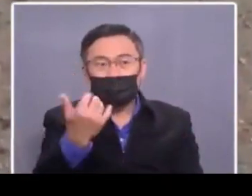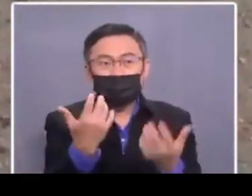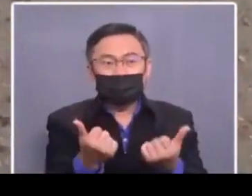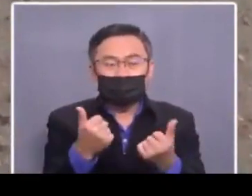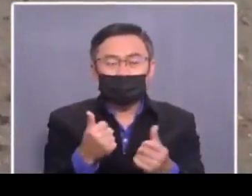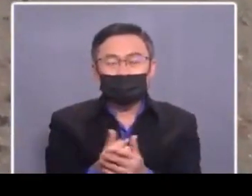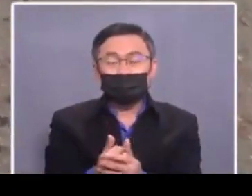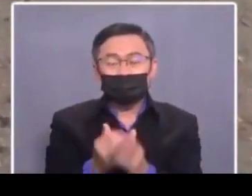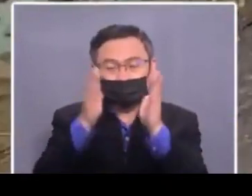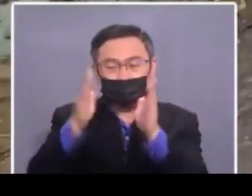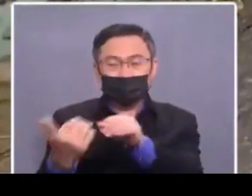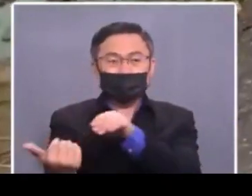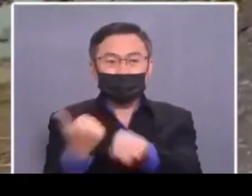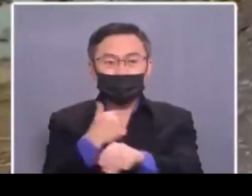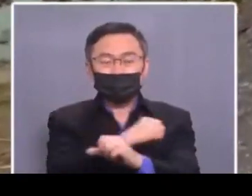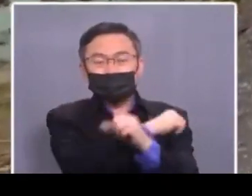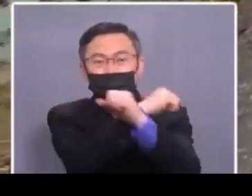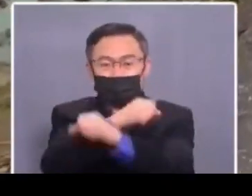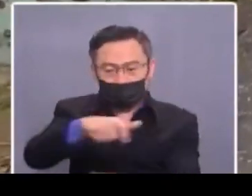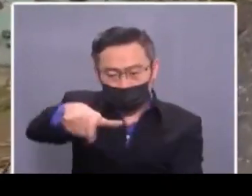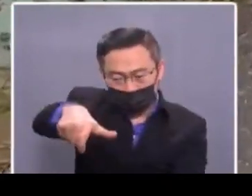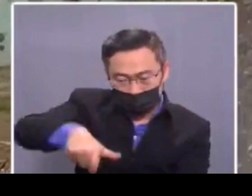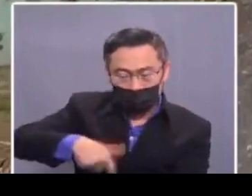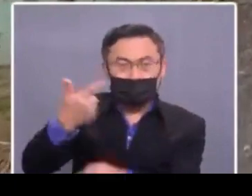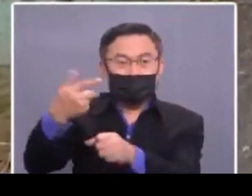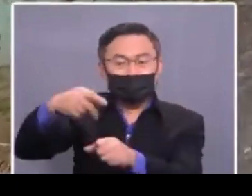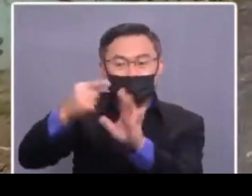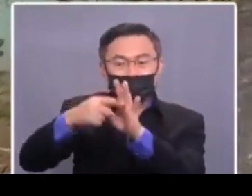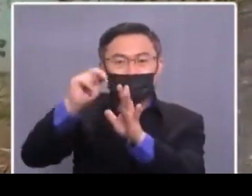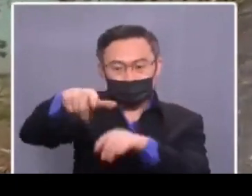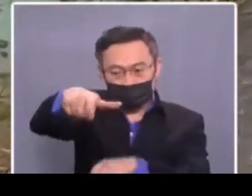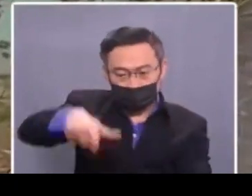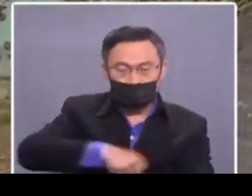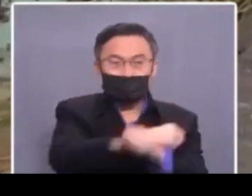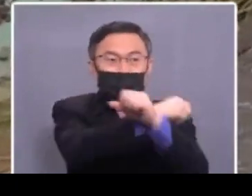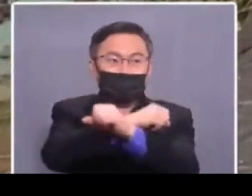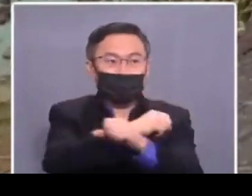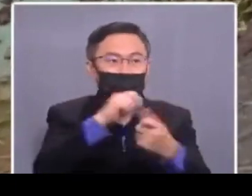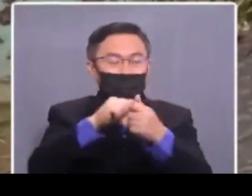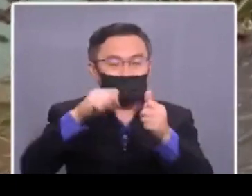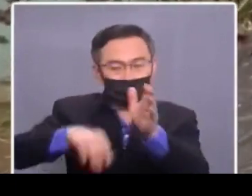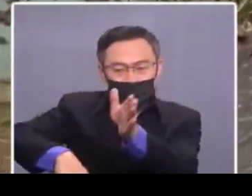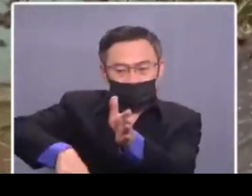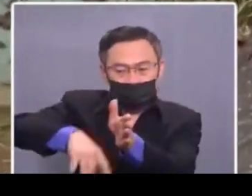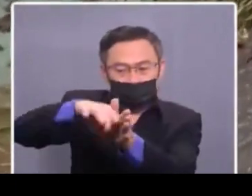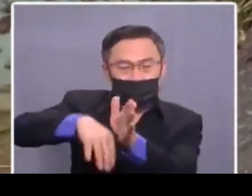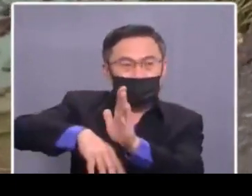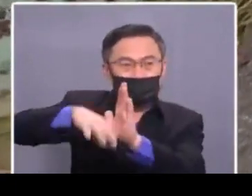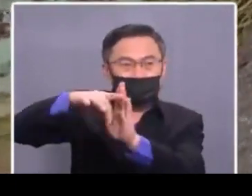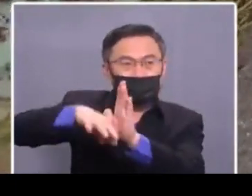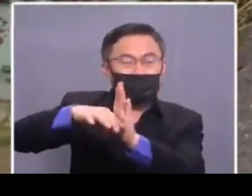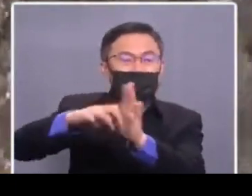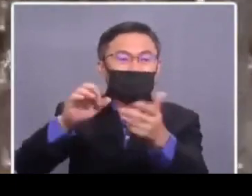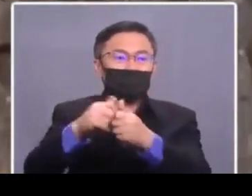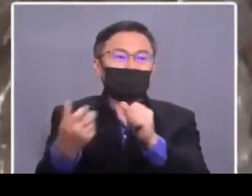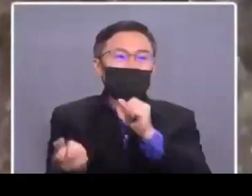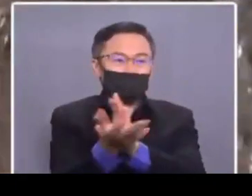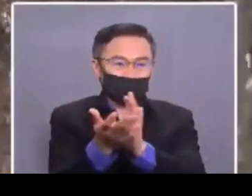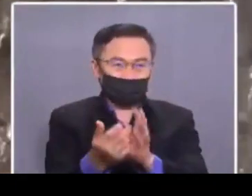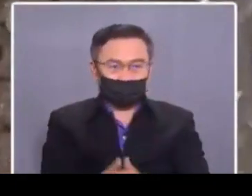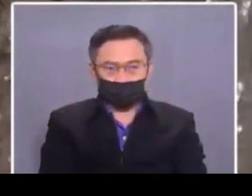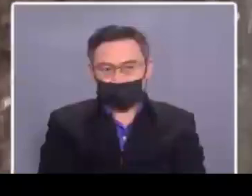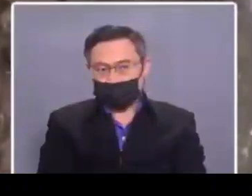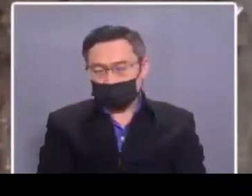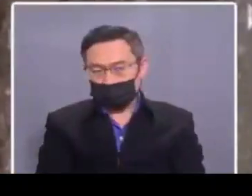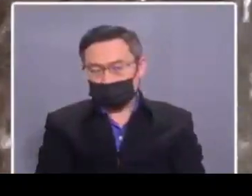เป็นแนวยาวแทนคันดินที่ชำรุดพังนับ10จุดเลยค่ะแต่เวลาที่ปัญหาเกิดในพื้นที่